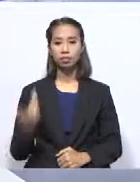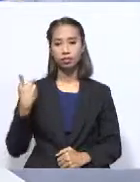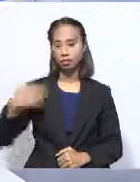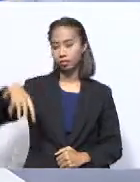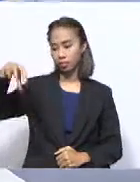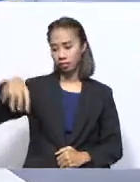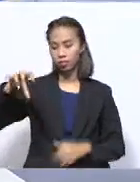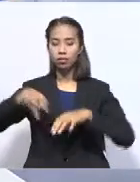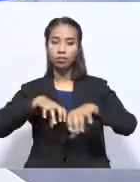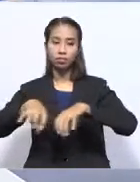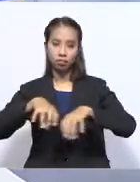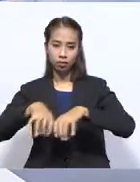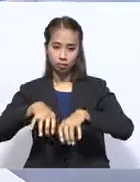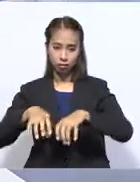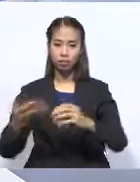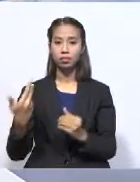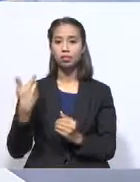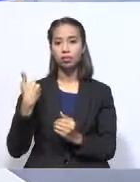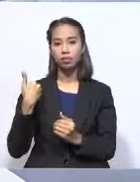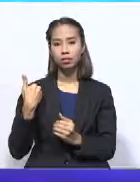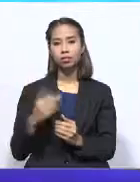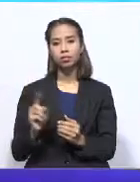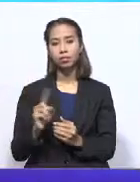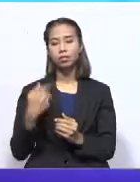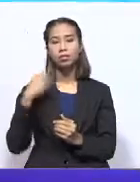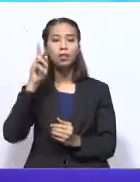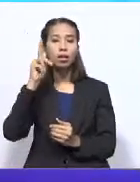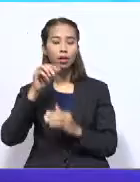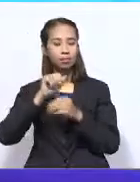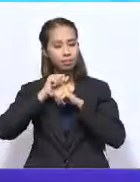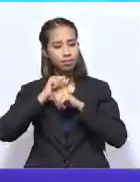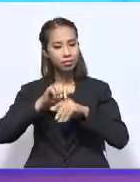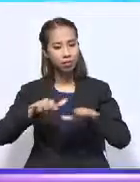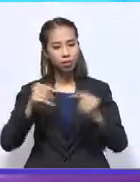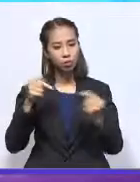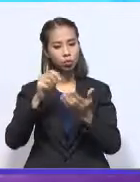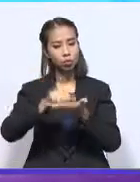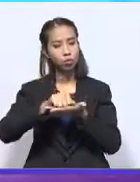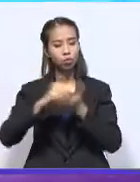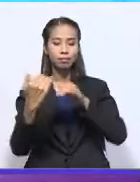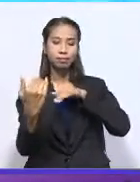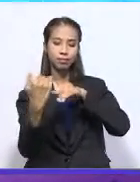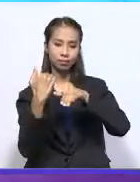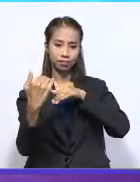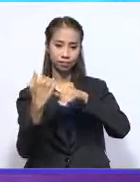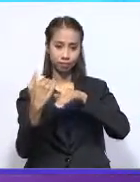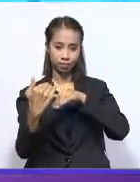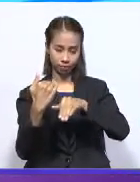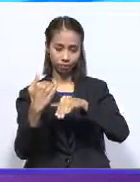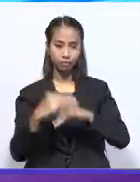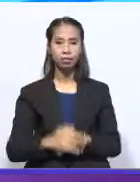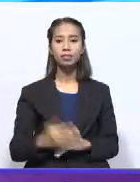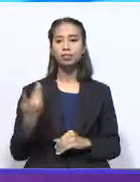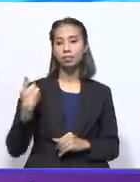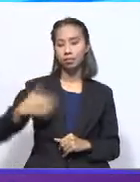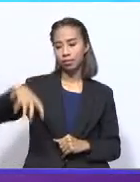กองอำนวยการร่วมการจัดงานอุ่นไอรักคลายความหนาวนะคะเขาได้จัดแถลงข่าวการอำนวยความสะดวกด้านงานจราจรงานอุ่นไอรักคลายความหน